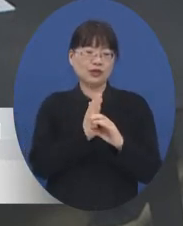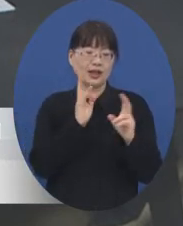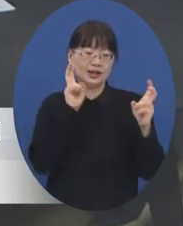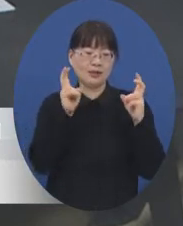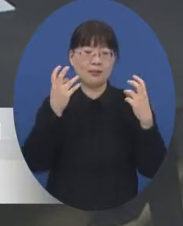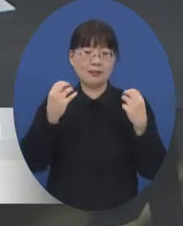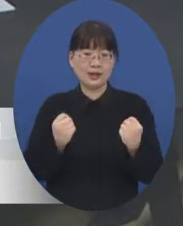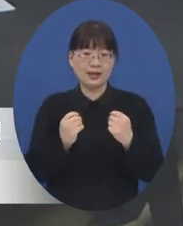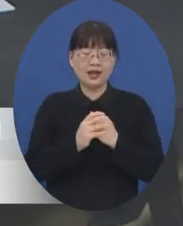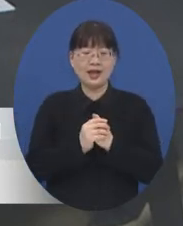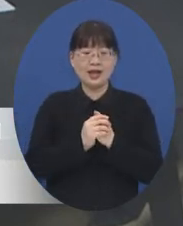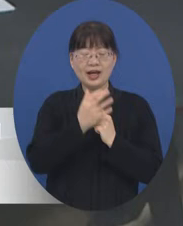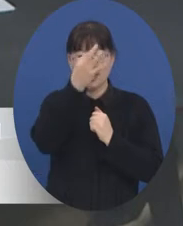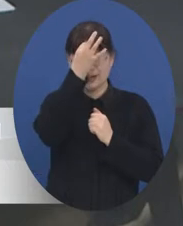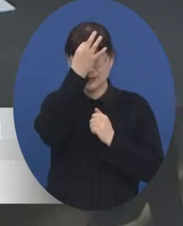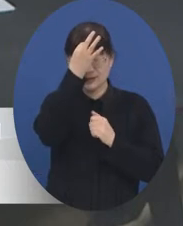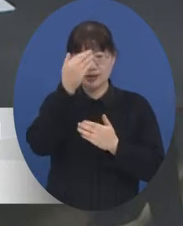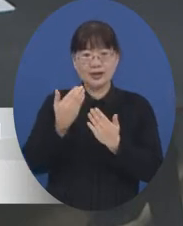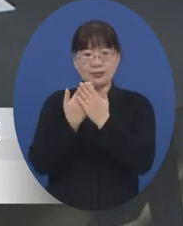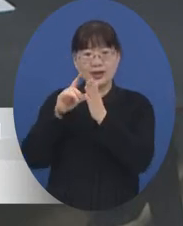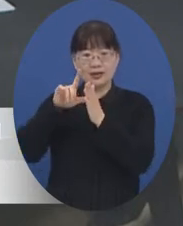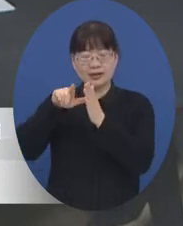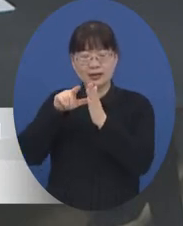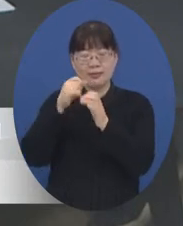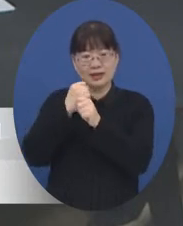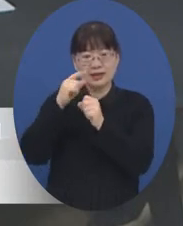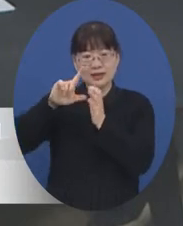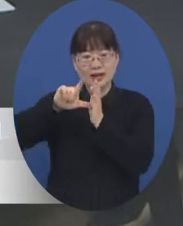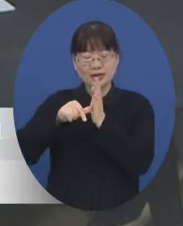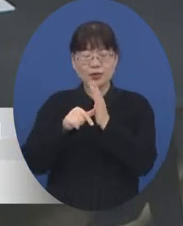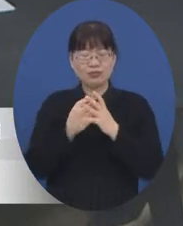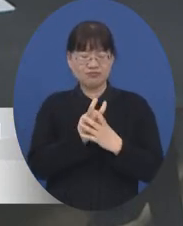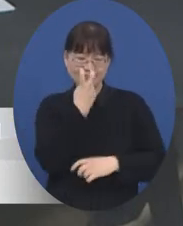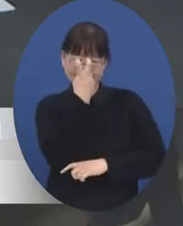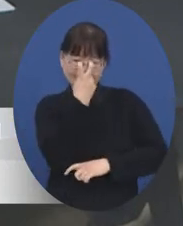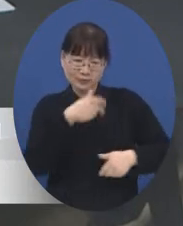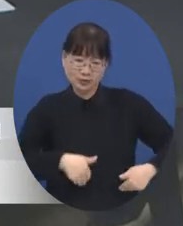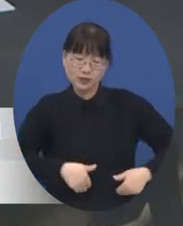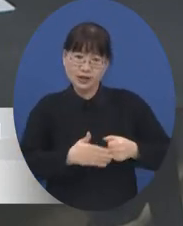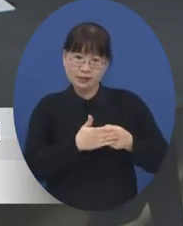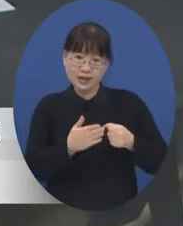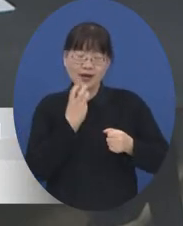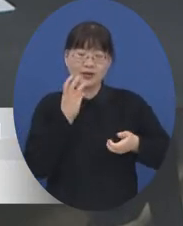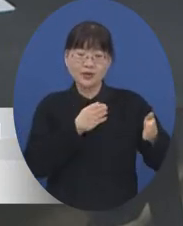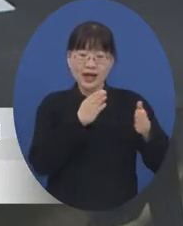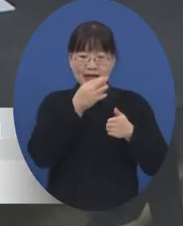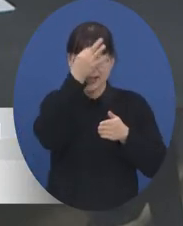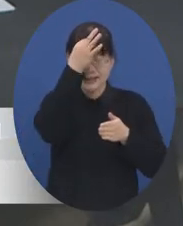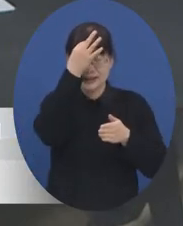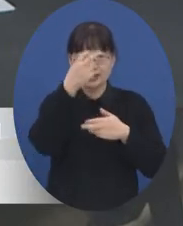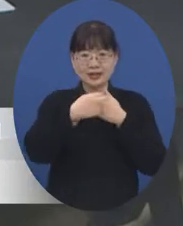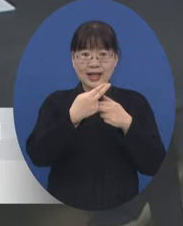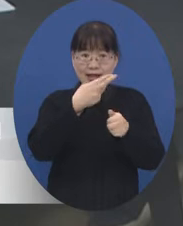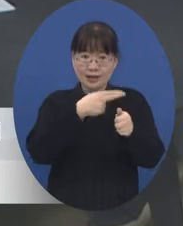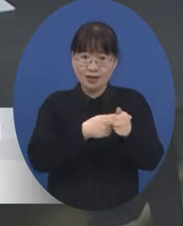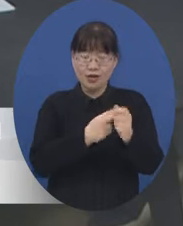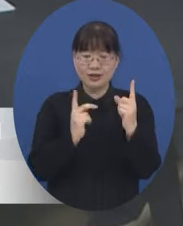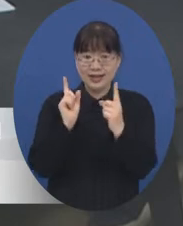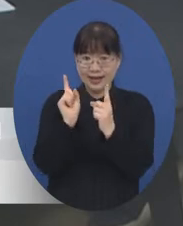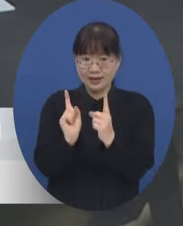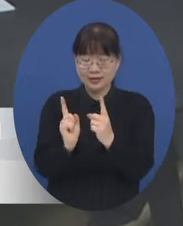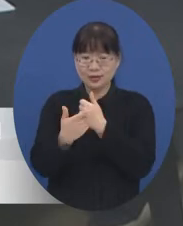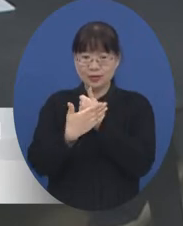개발에도 진단과 처방이 필요한 되요 경우도 기술 닥터 일대의 컨설팅 으로 톡톡히 도움을 본 것을 이슬비 기자 가